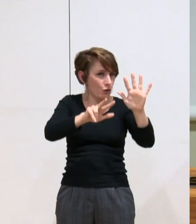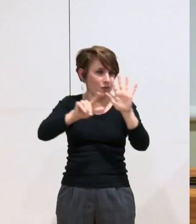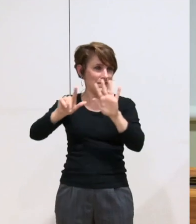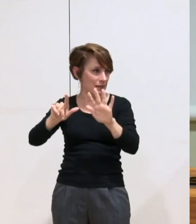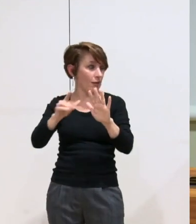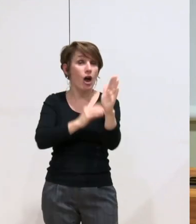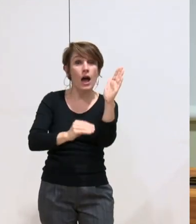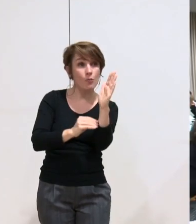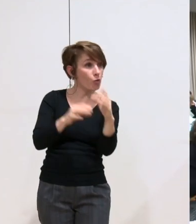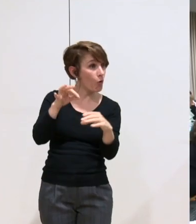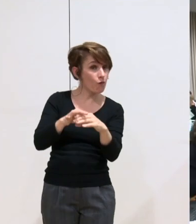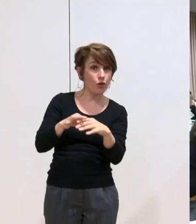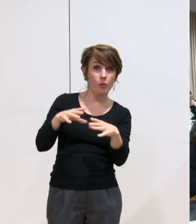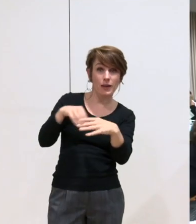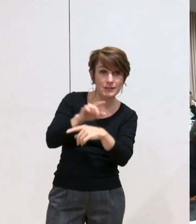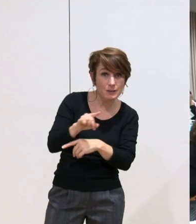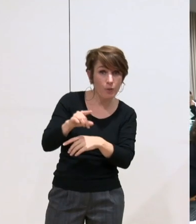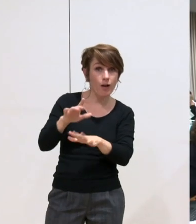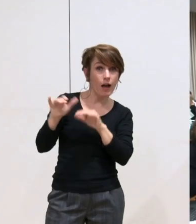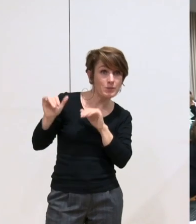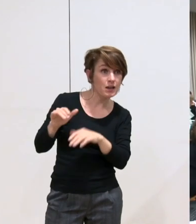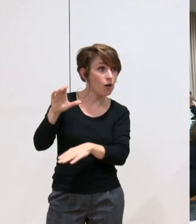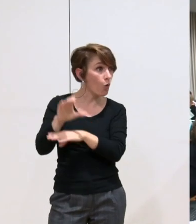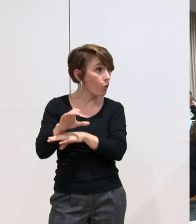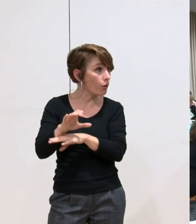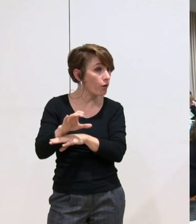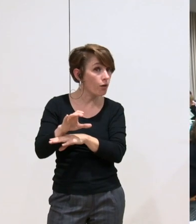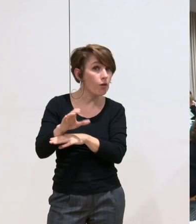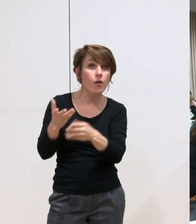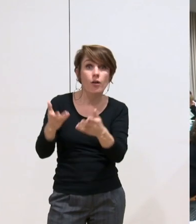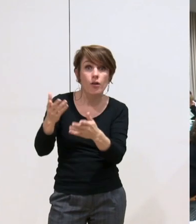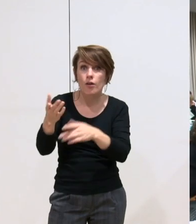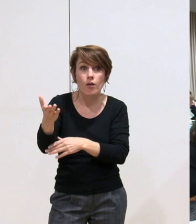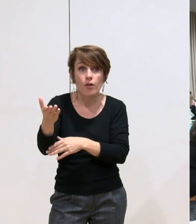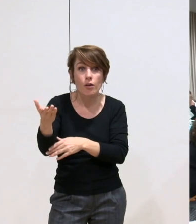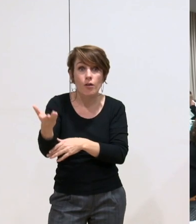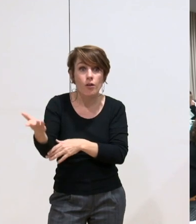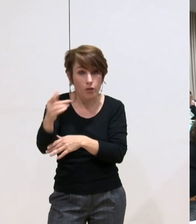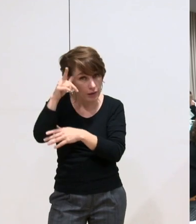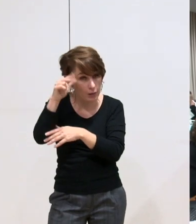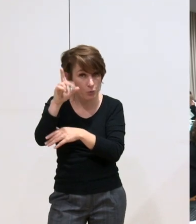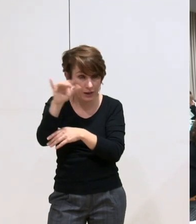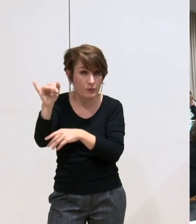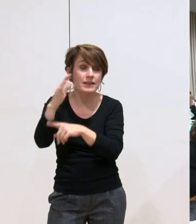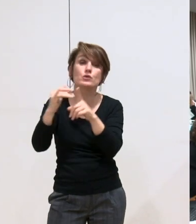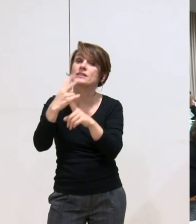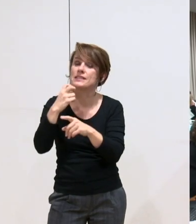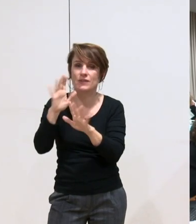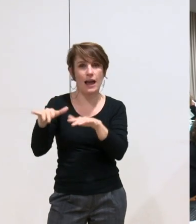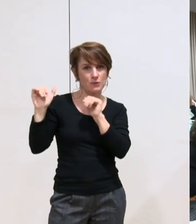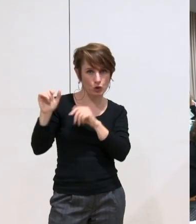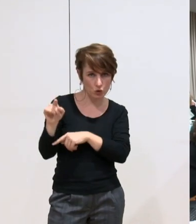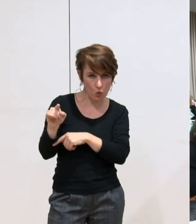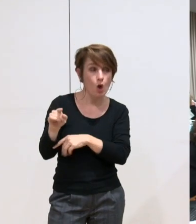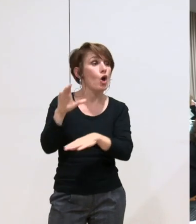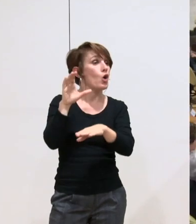ne prend pas part au vote ? Qui s'abstient ? Qui vote contre ? Vous vous abstenez ? Républicains, UDI, Société civile. Abstention. Qui